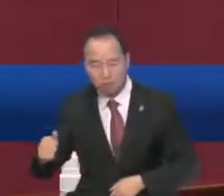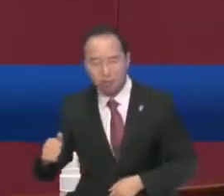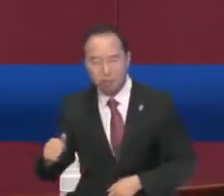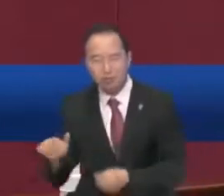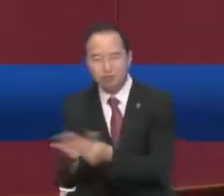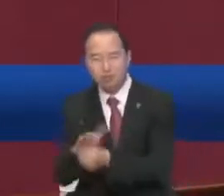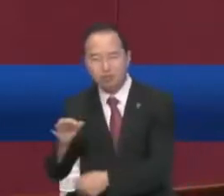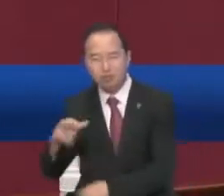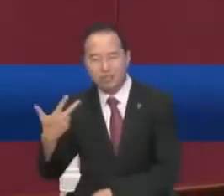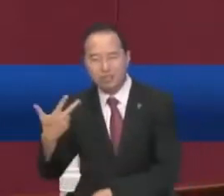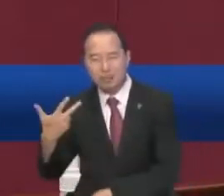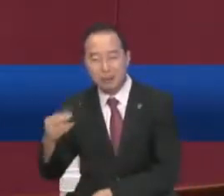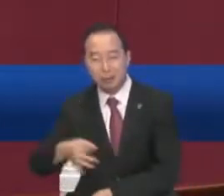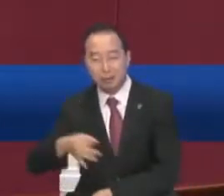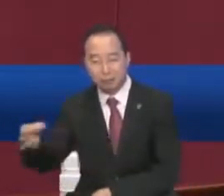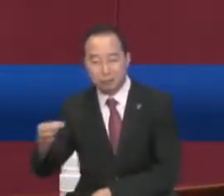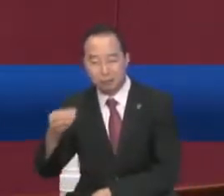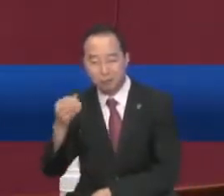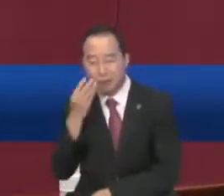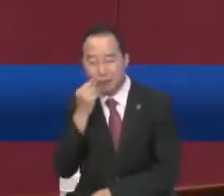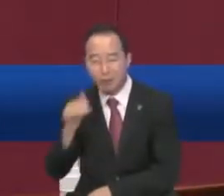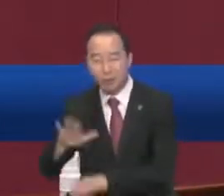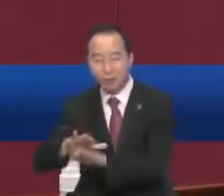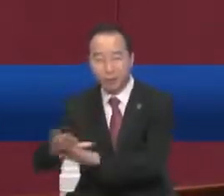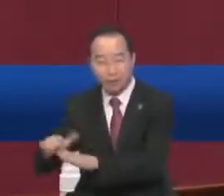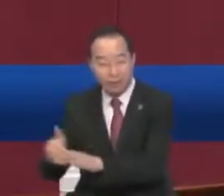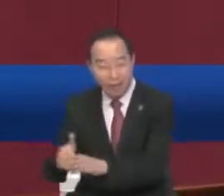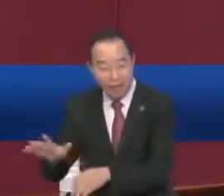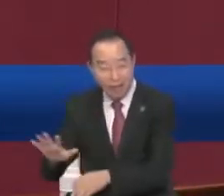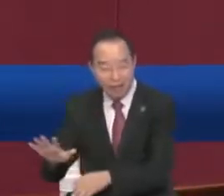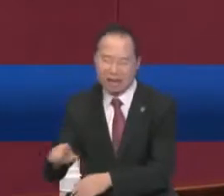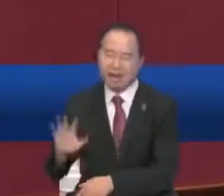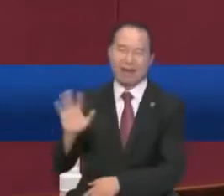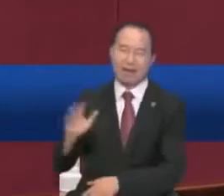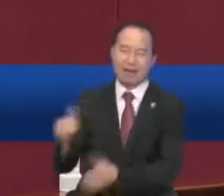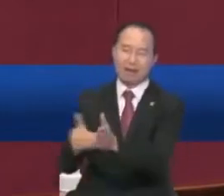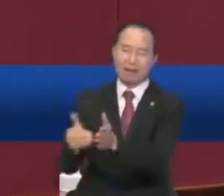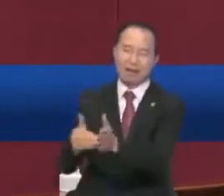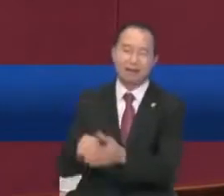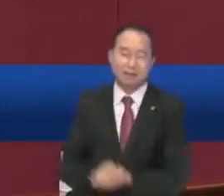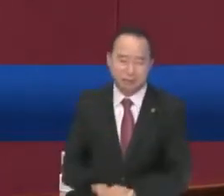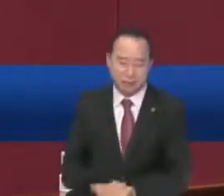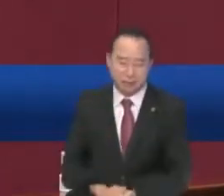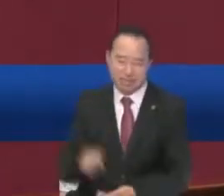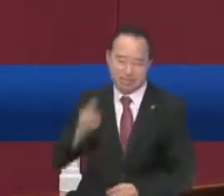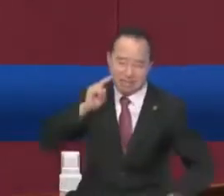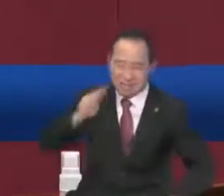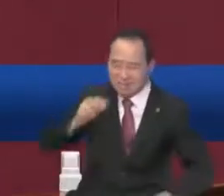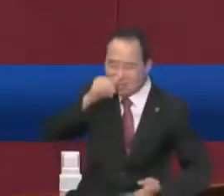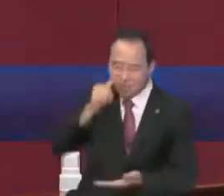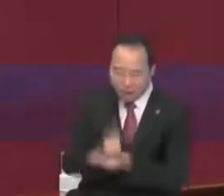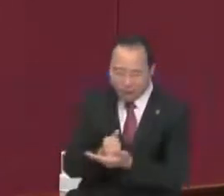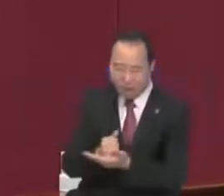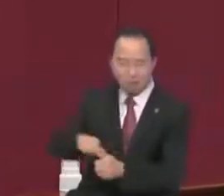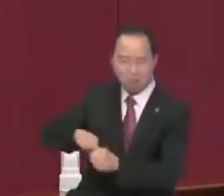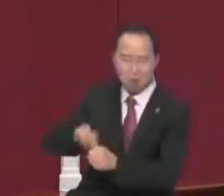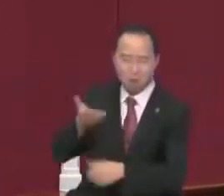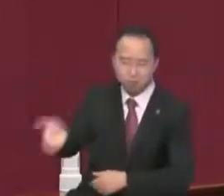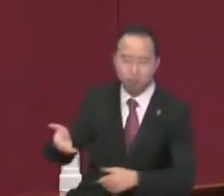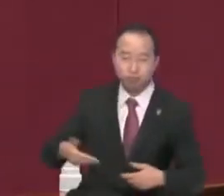합니다. 노동자가 죽으면 기업이 살인한 것으로 간주하고 마땅히 중대범죄에 상응하는 처벌을 받아야